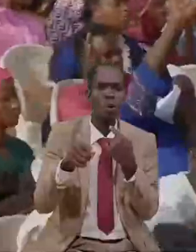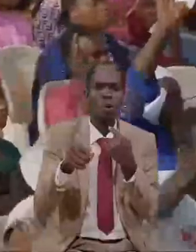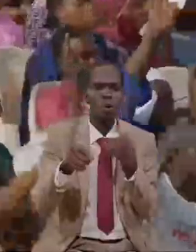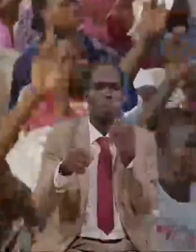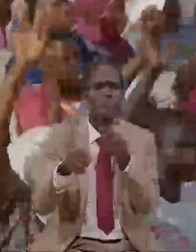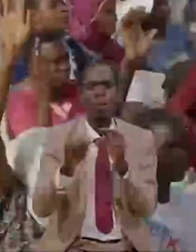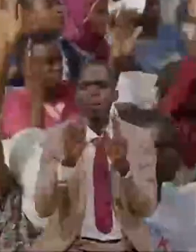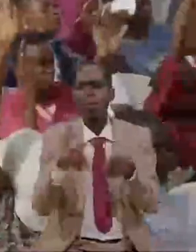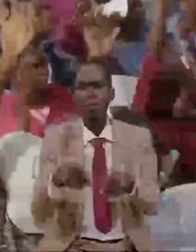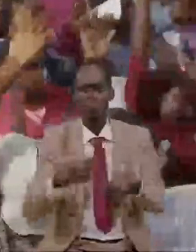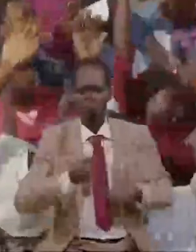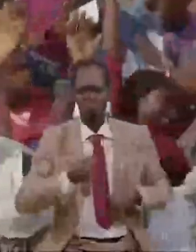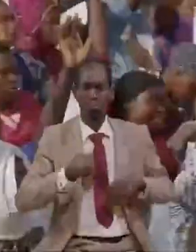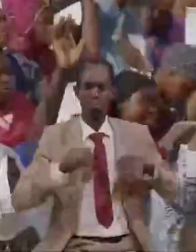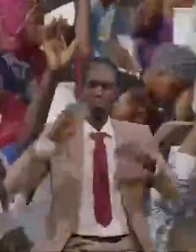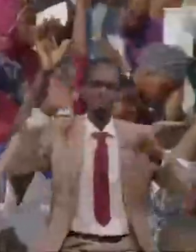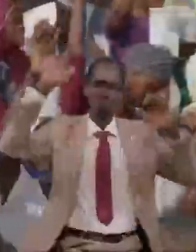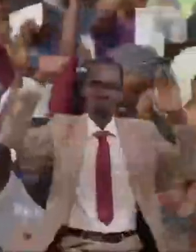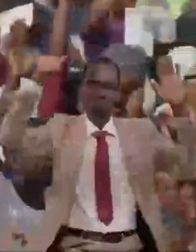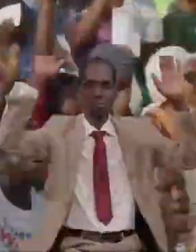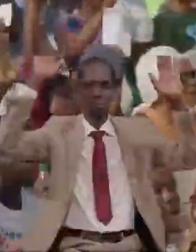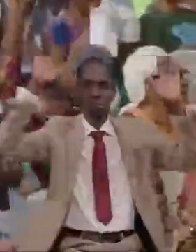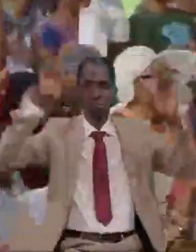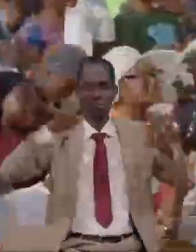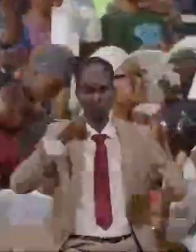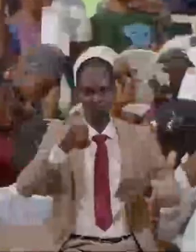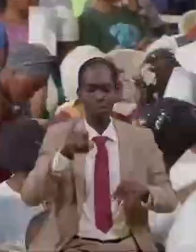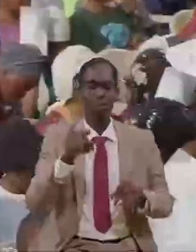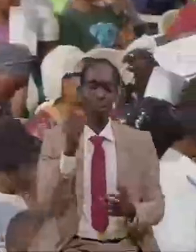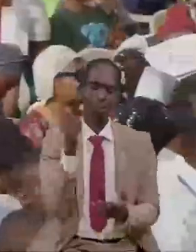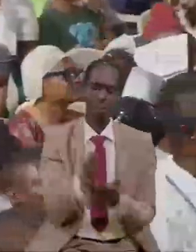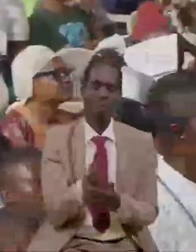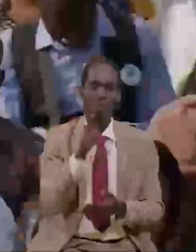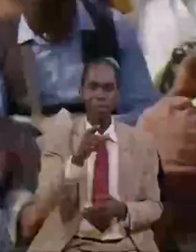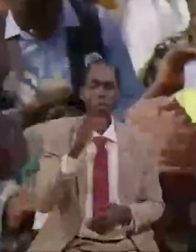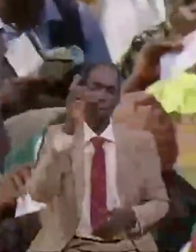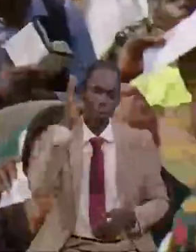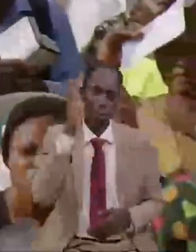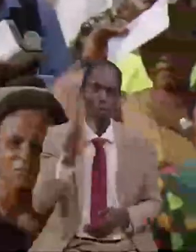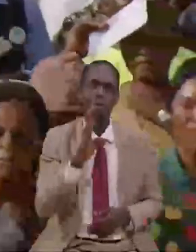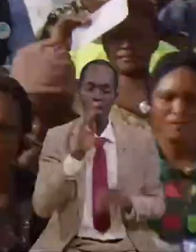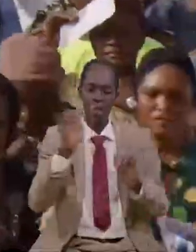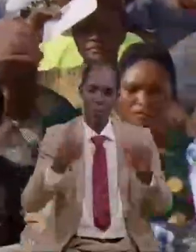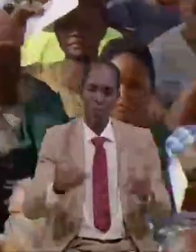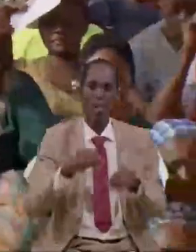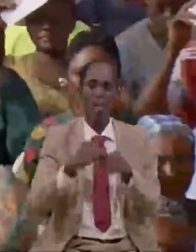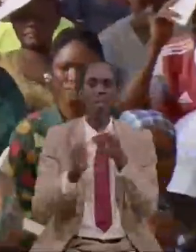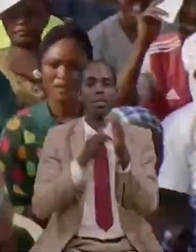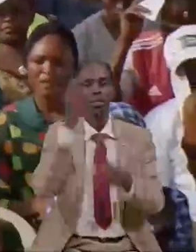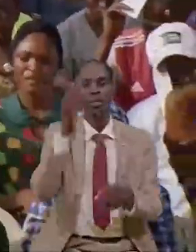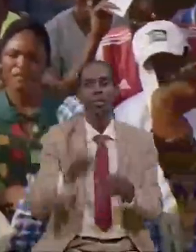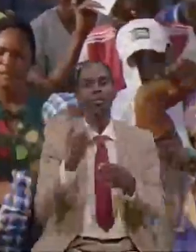le, de qui je parle là-bas? Amen. Tu pourras.